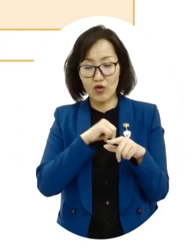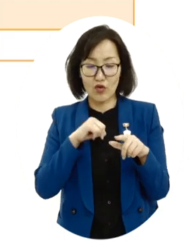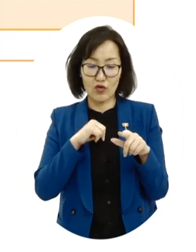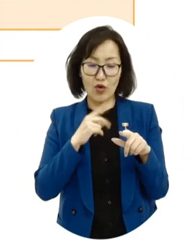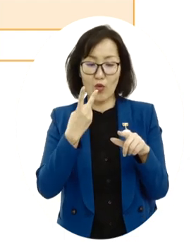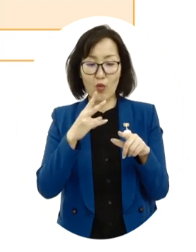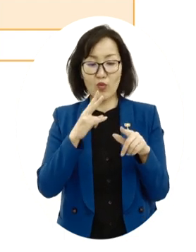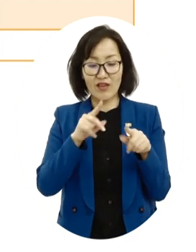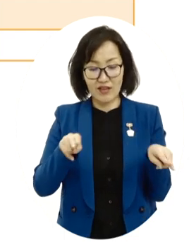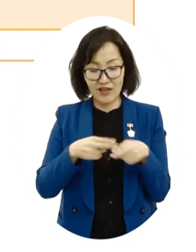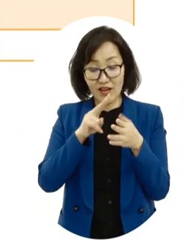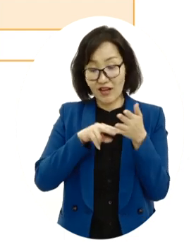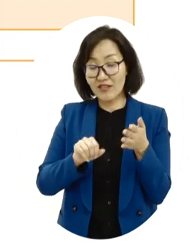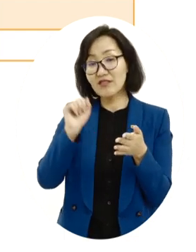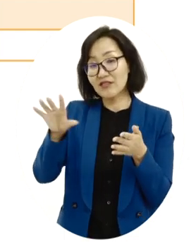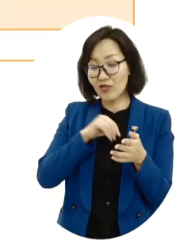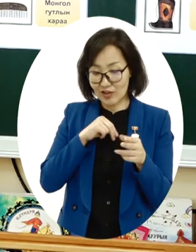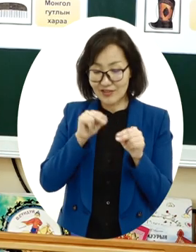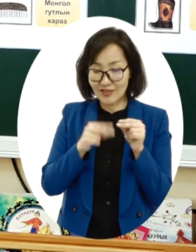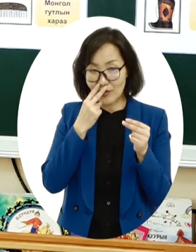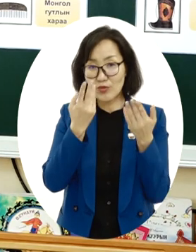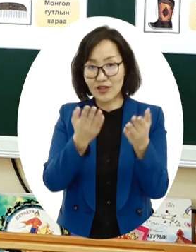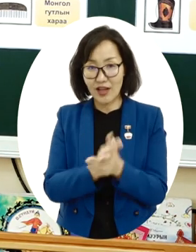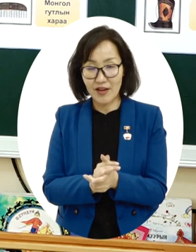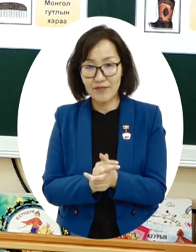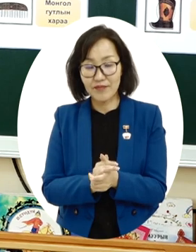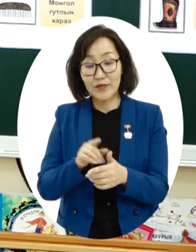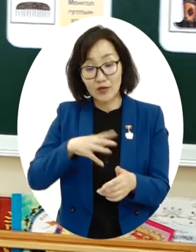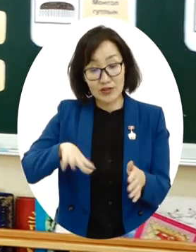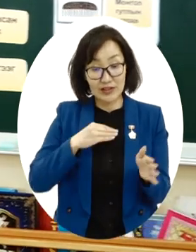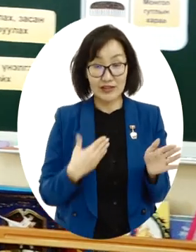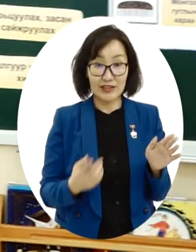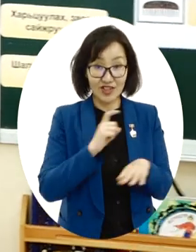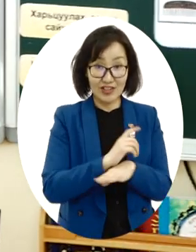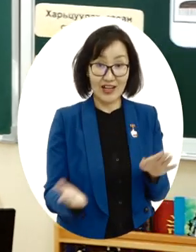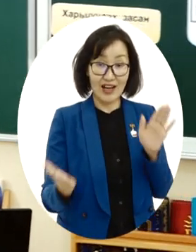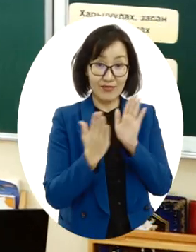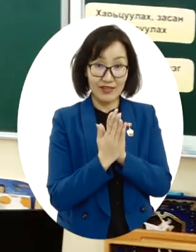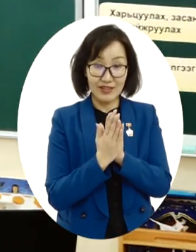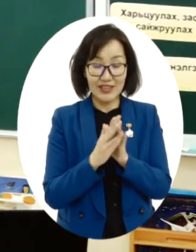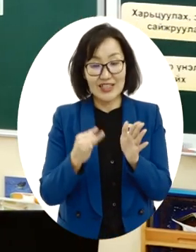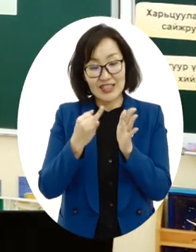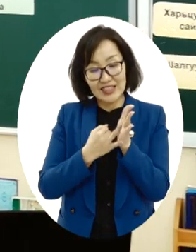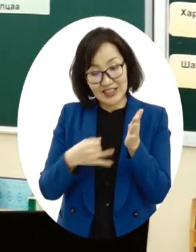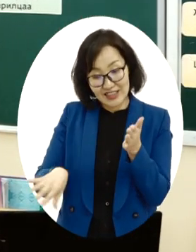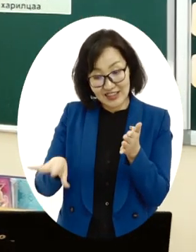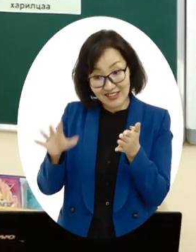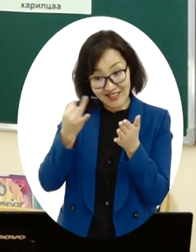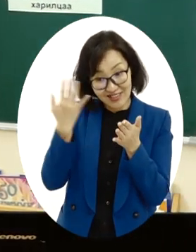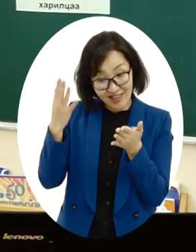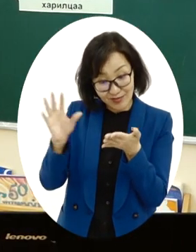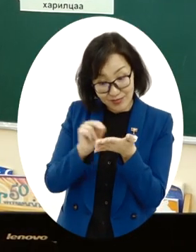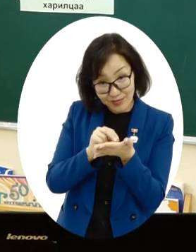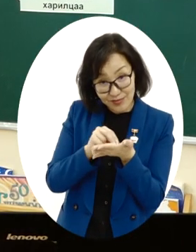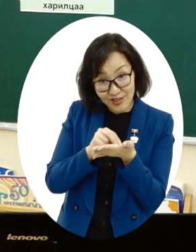өөрсдийгөө шалгаж сорч үзээрэй. За, ингээд өнөөдрийн хичээлээр бүгдээрээ хамтдаа илтгэл бичгэд